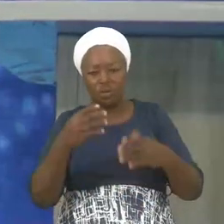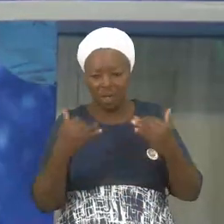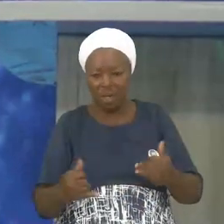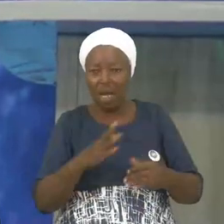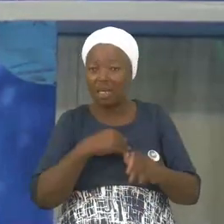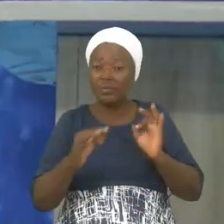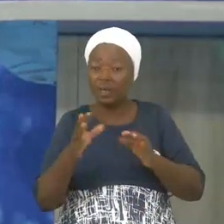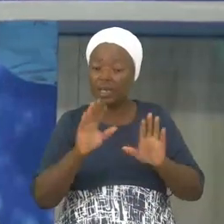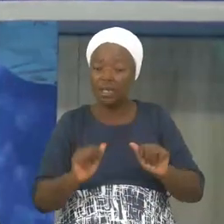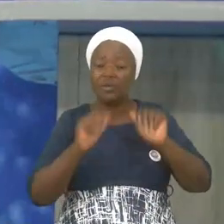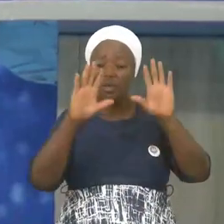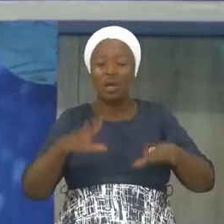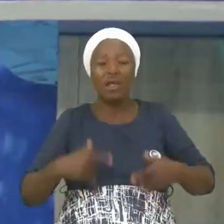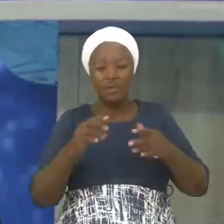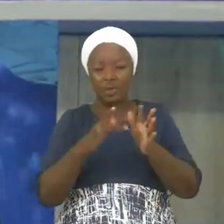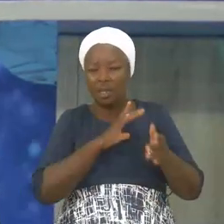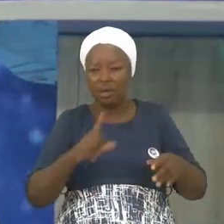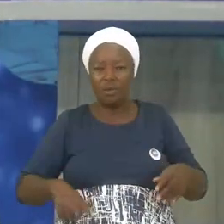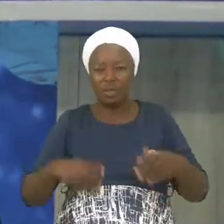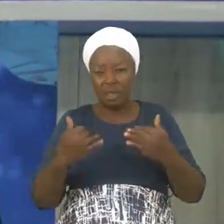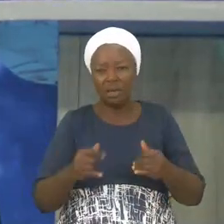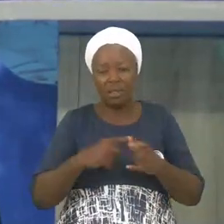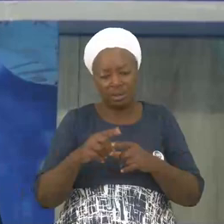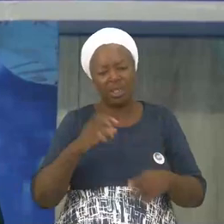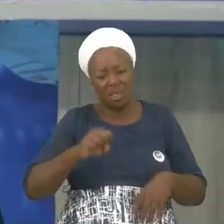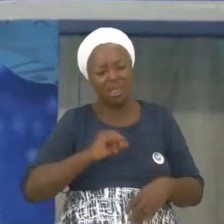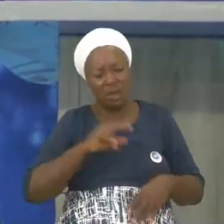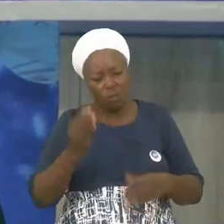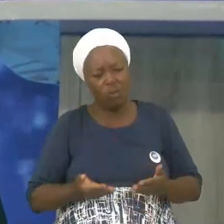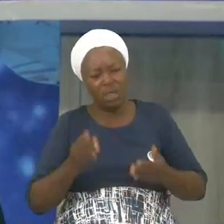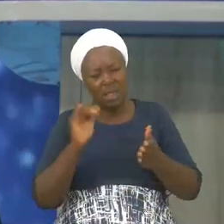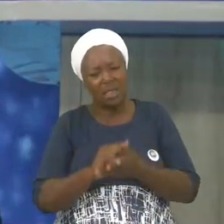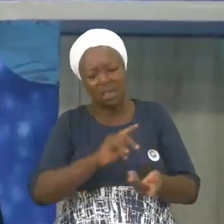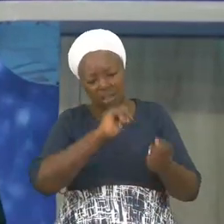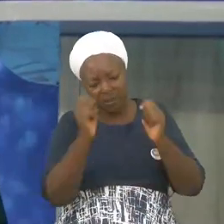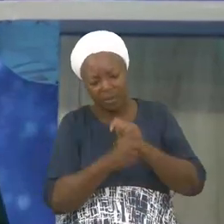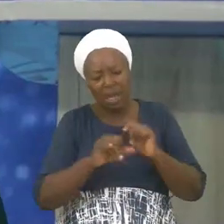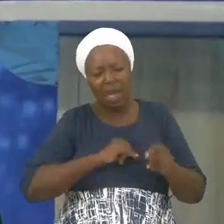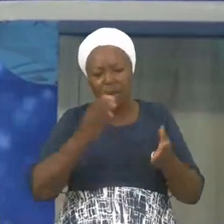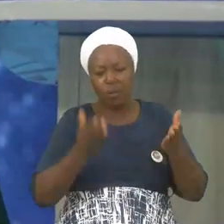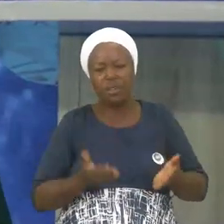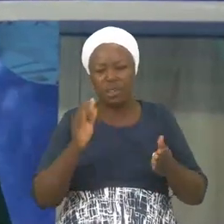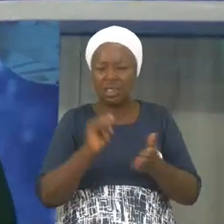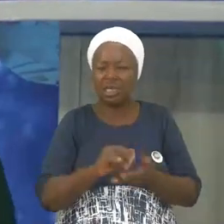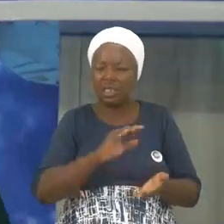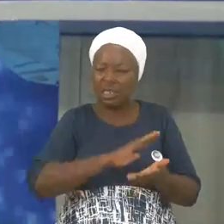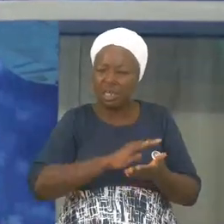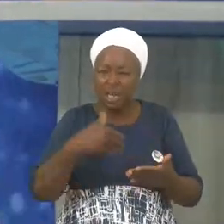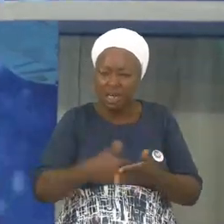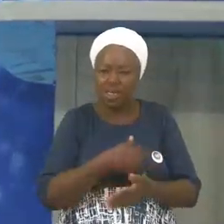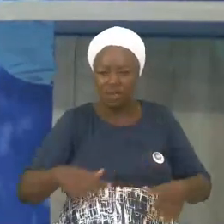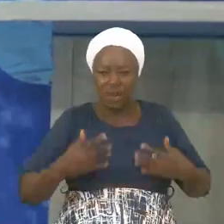rejeter. Il t'appelle maintenant. Et si tu donnes ta vie au Seigneur, tu dis oui, je veux